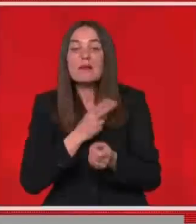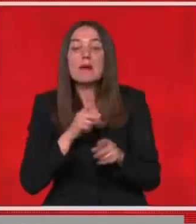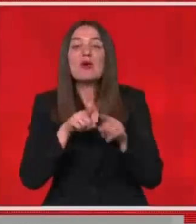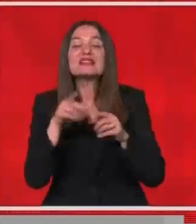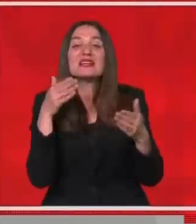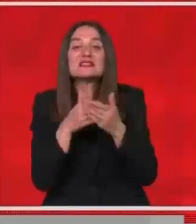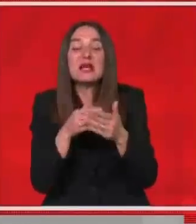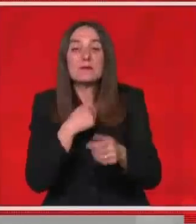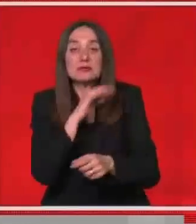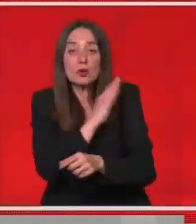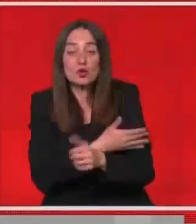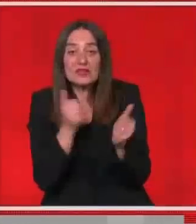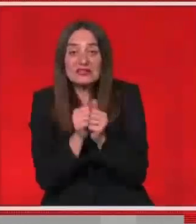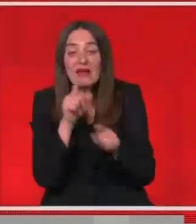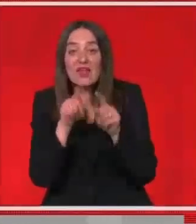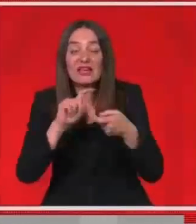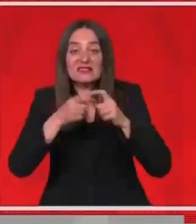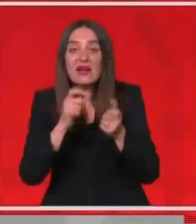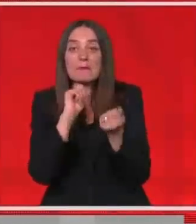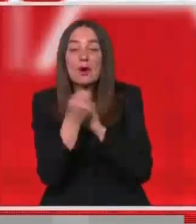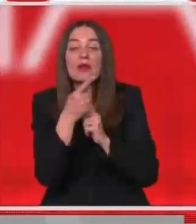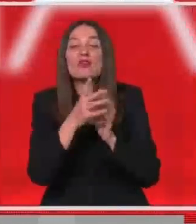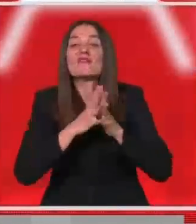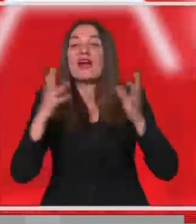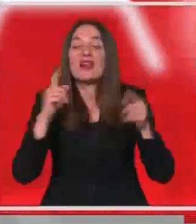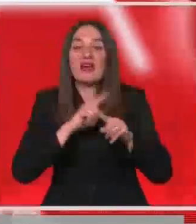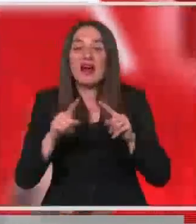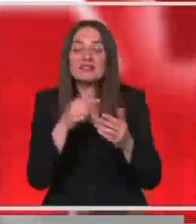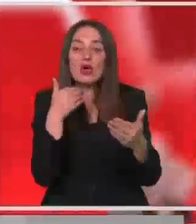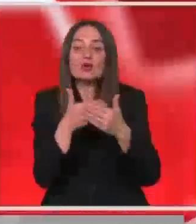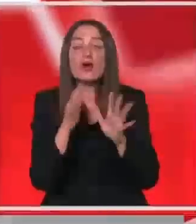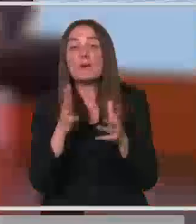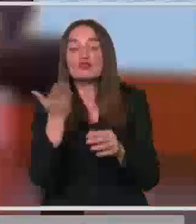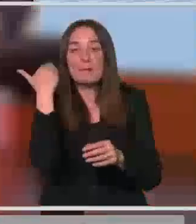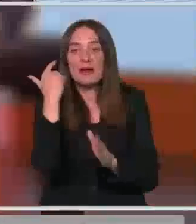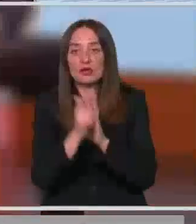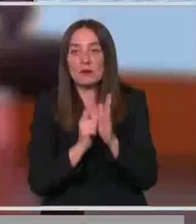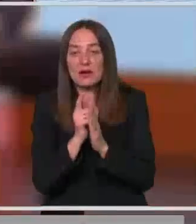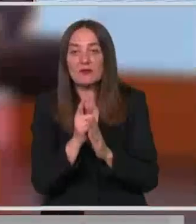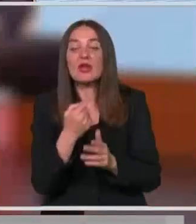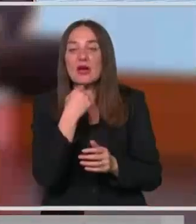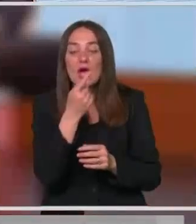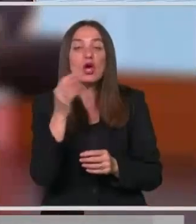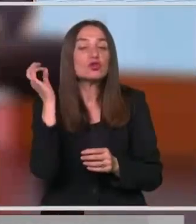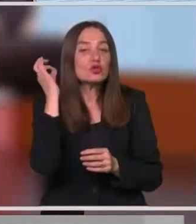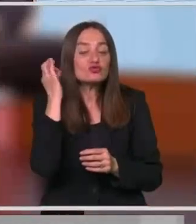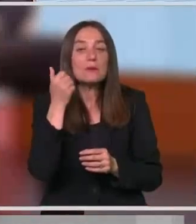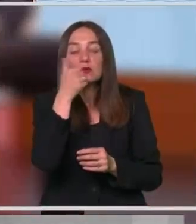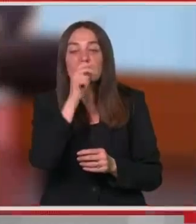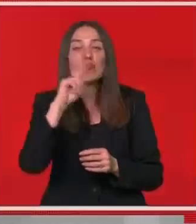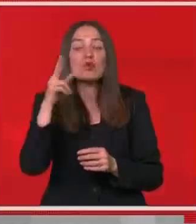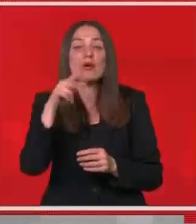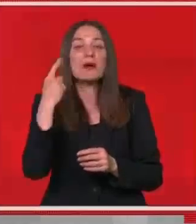cilj. Trudimo se da zajedno neke stvari promenimo. I to je velika razlika u odnosu na možda neki prethodni period. Dakle, slušamo šta drugi imaju da